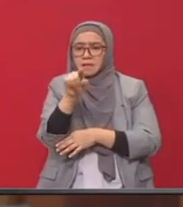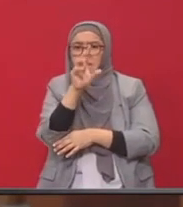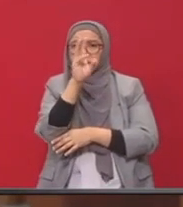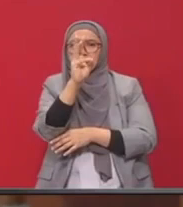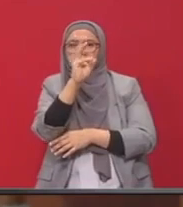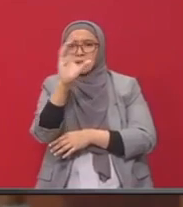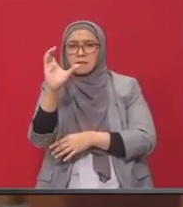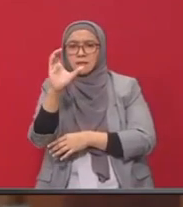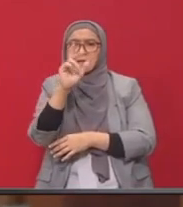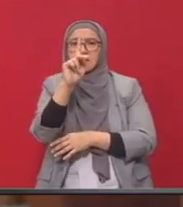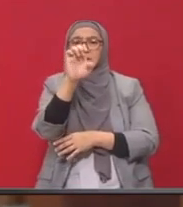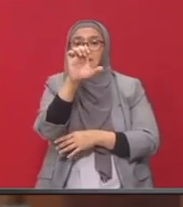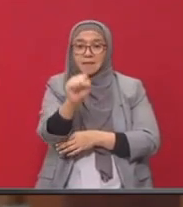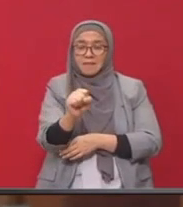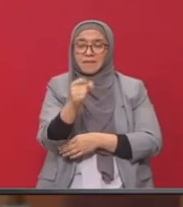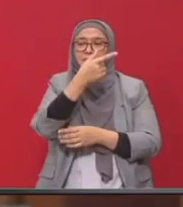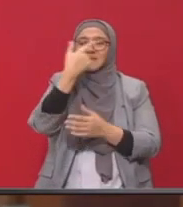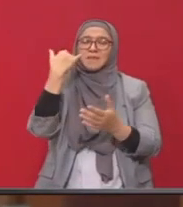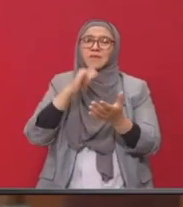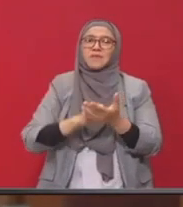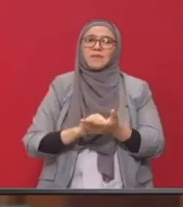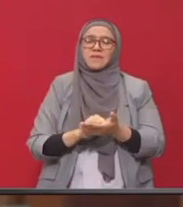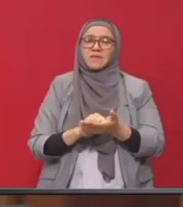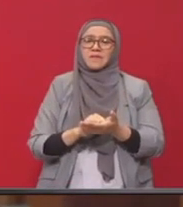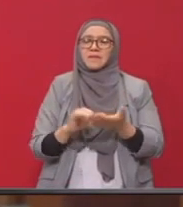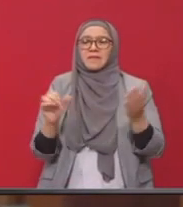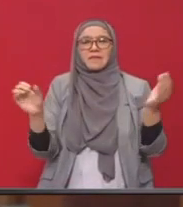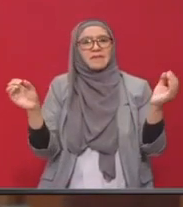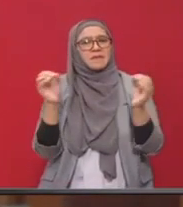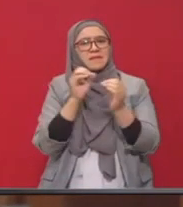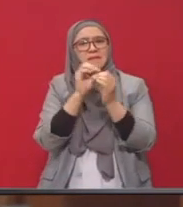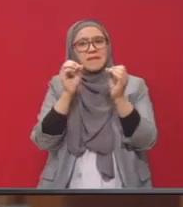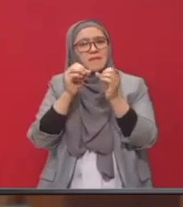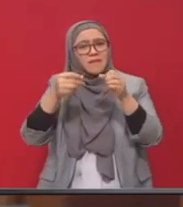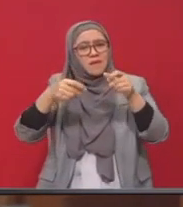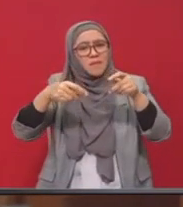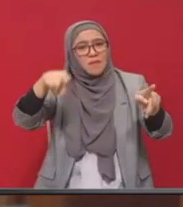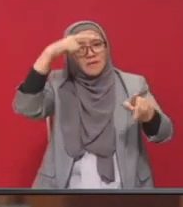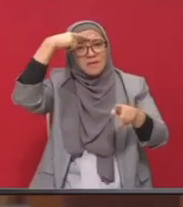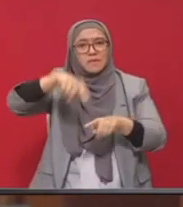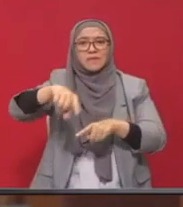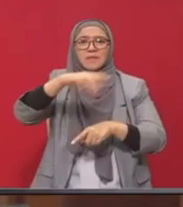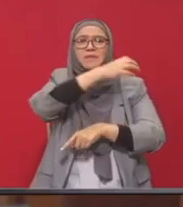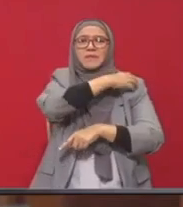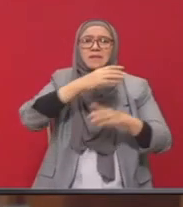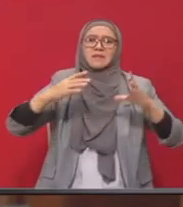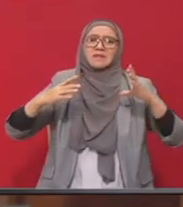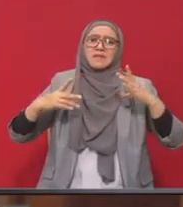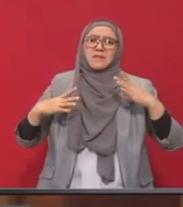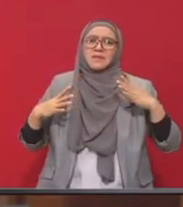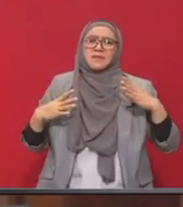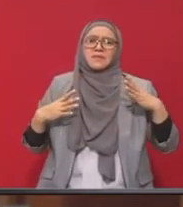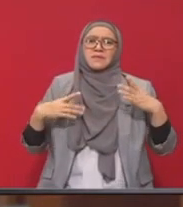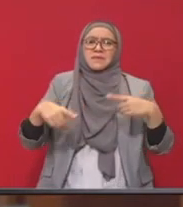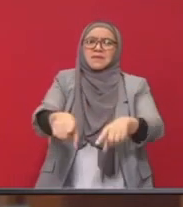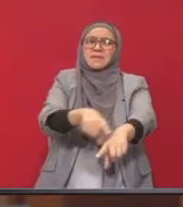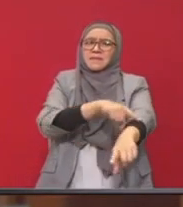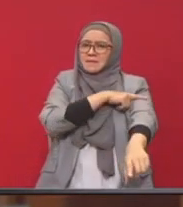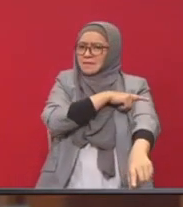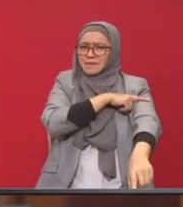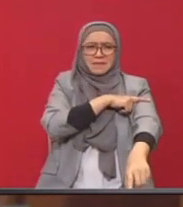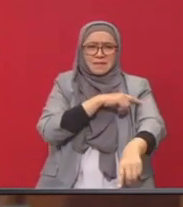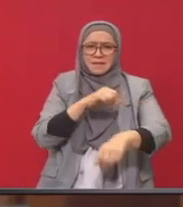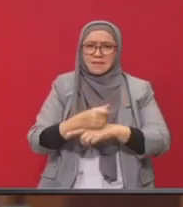Ode yang demikian sebenarnya tidak ada tak ada kesempatan untuk pegawai bercuti panjang sebenarnya mereka